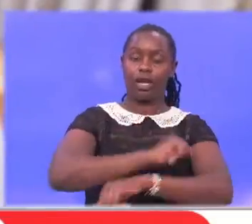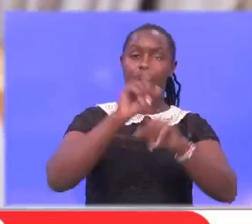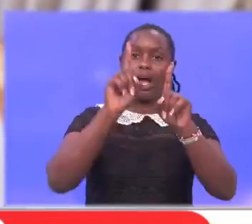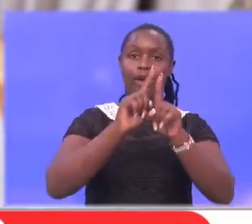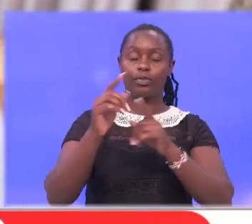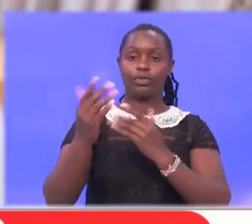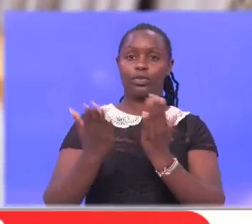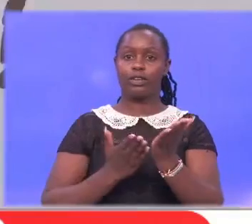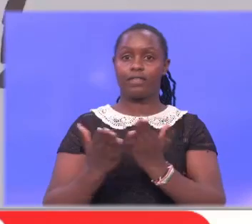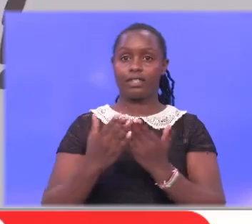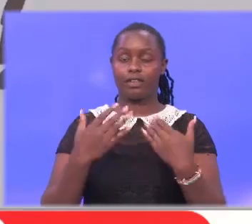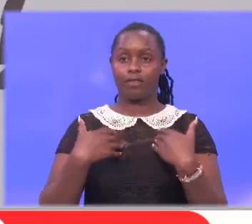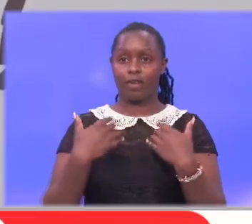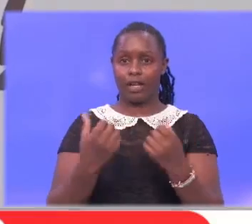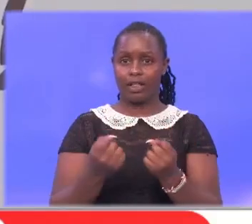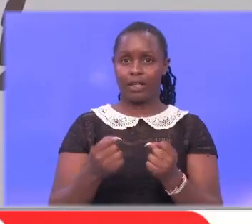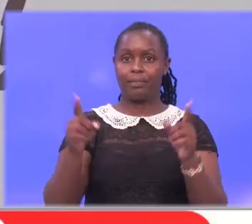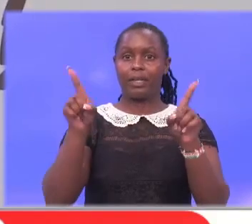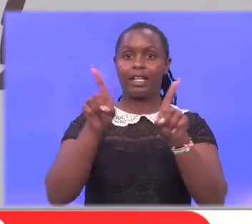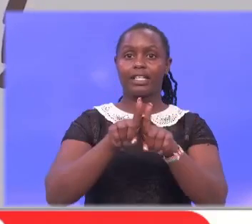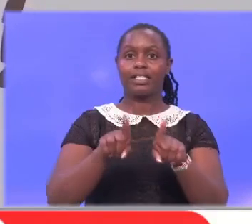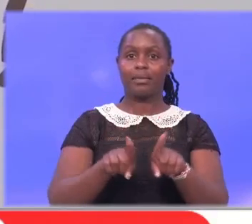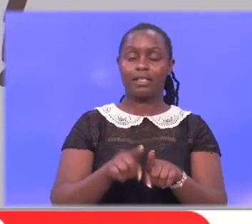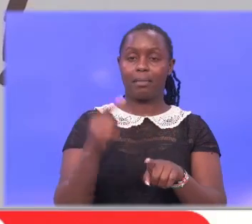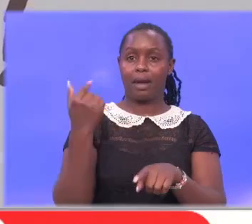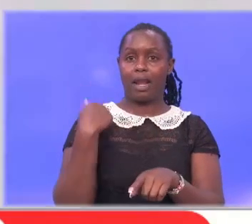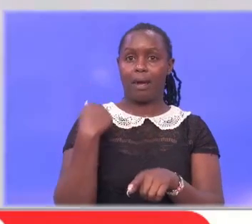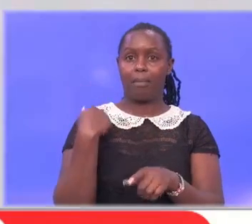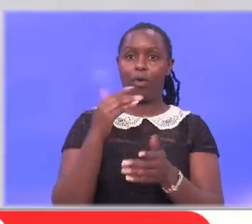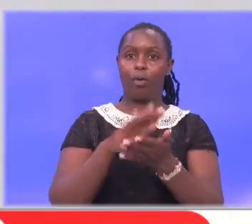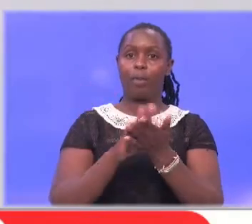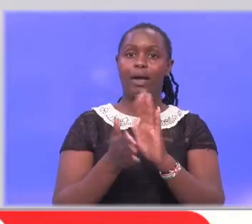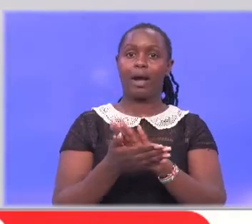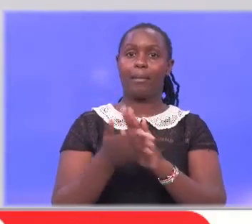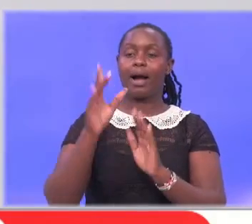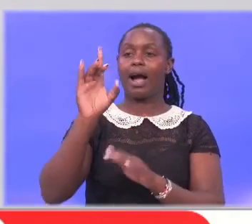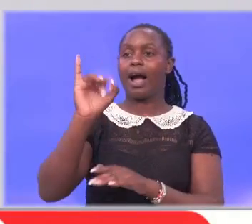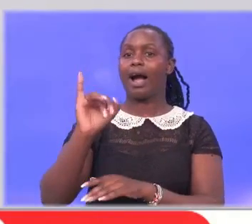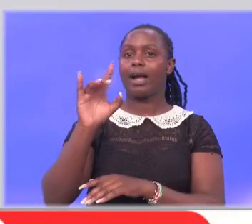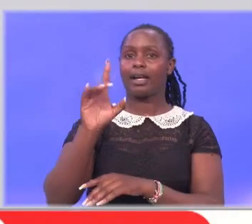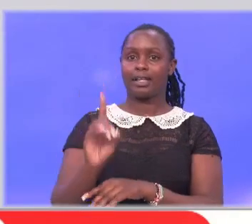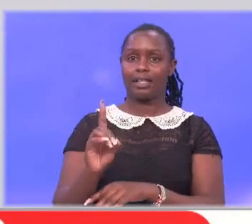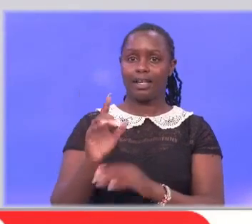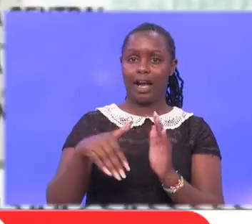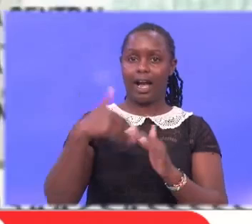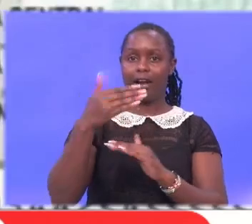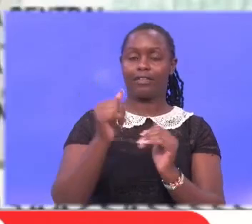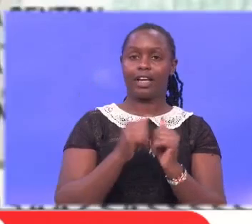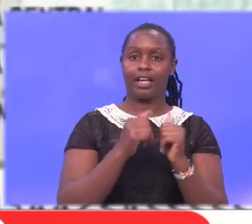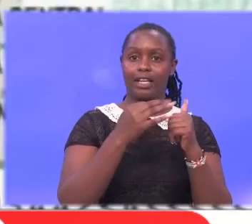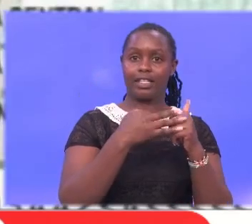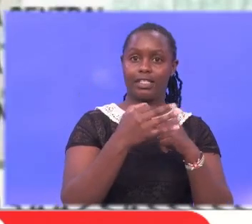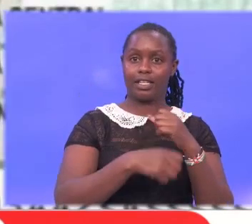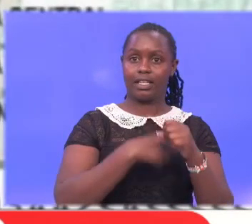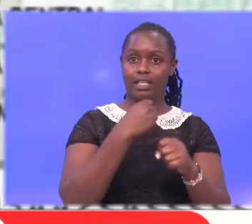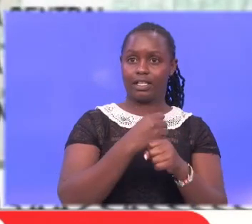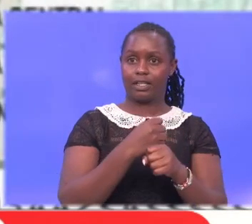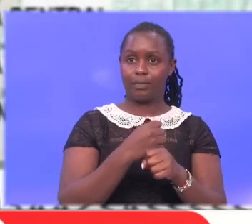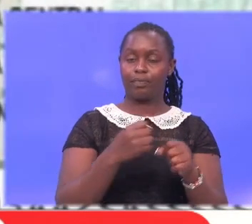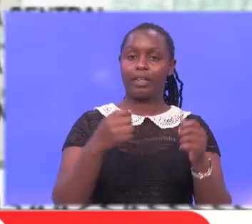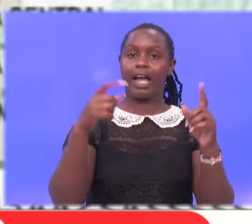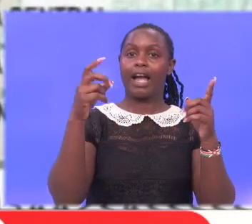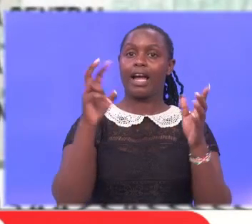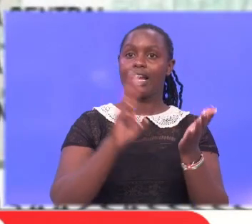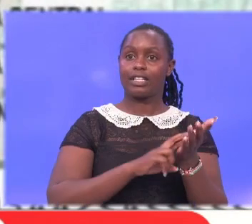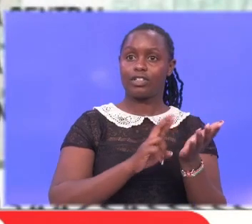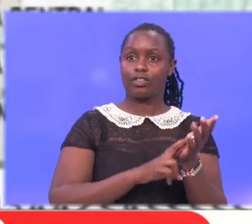hiyo itatafsiriwa kuwa nambari yao ya Maisha Card baada ya kufikisha miaka 18. Kitambulisho cha Maisha